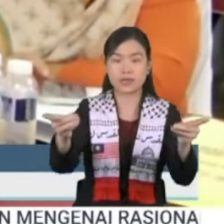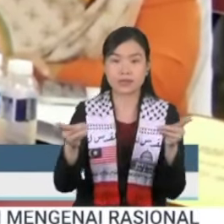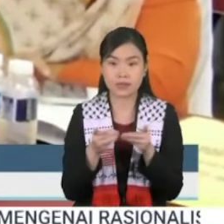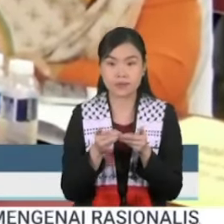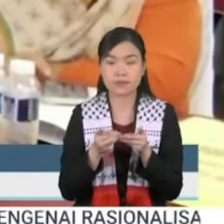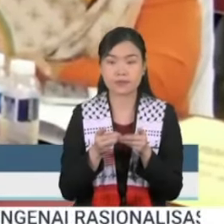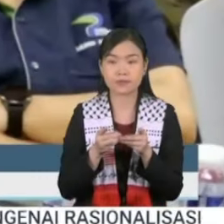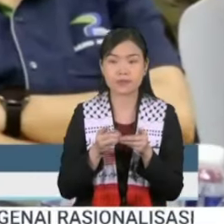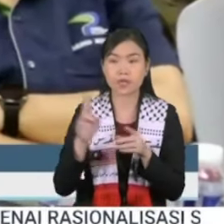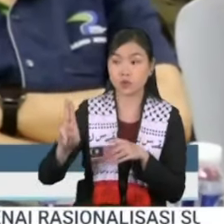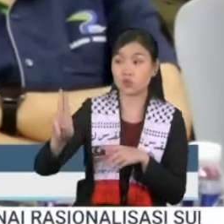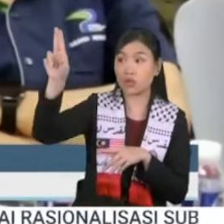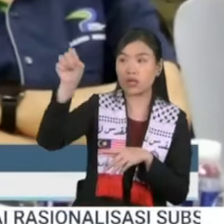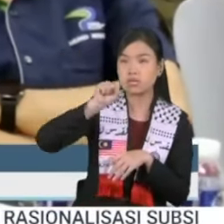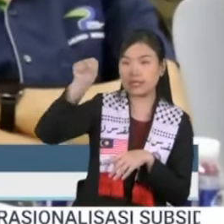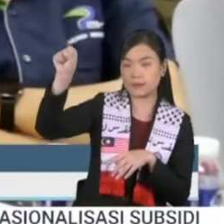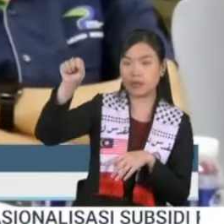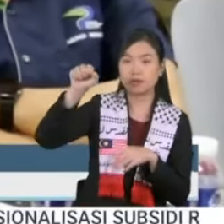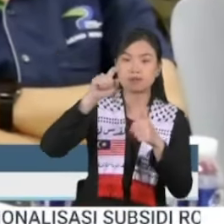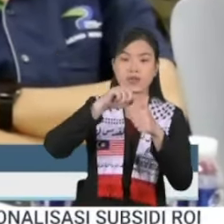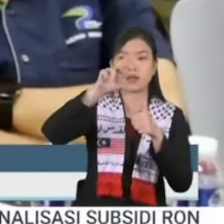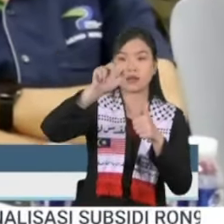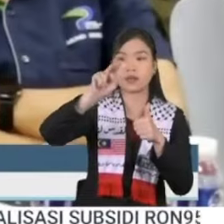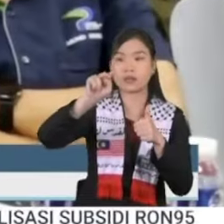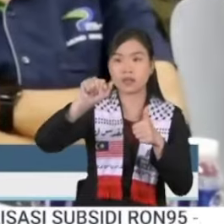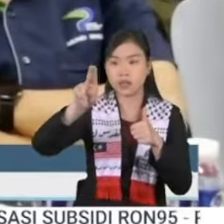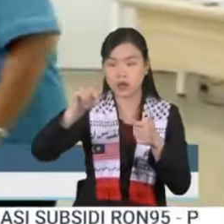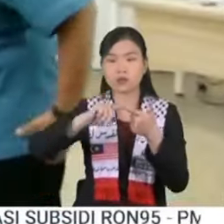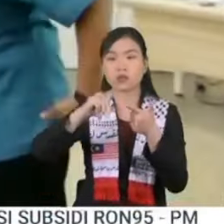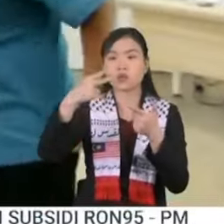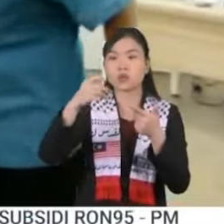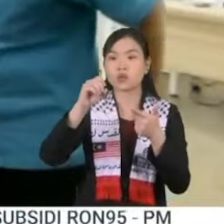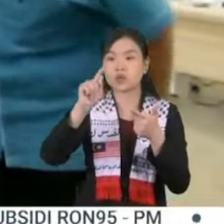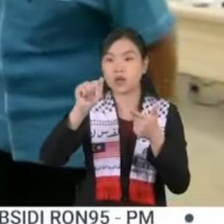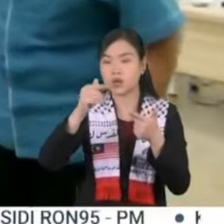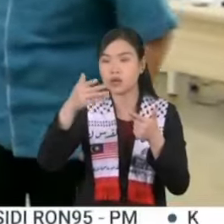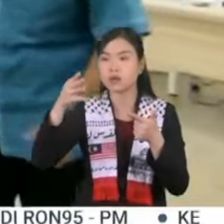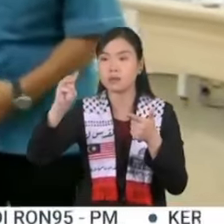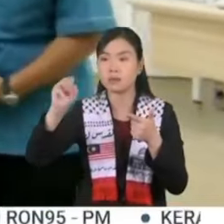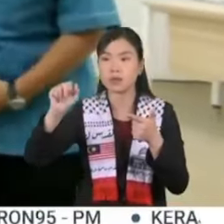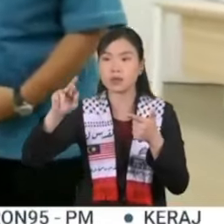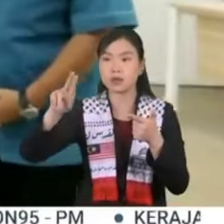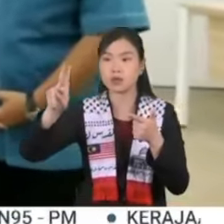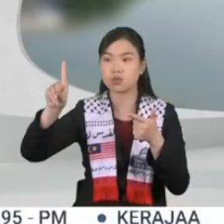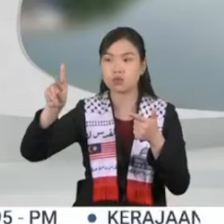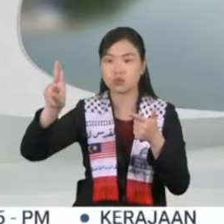Barat Utara Sabah, iaitu Ranau, Kota Marudu, Pitas, Kudat dan Kota Belud.